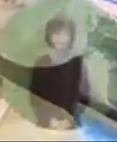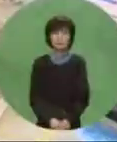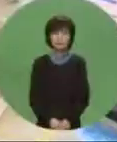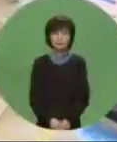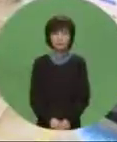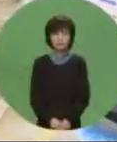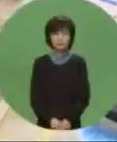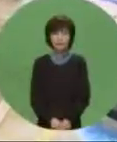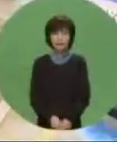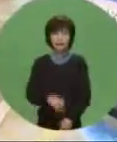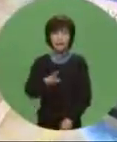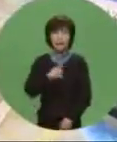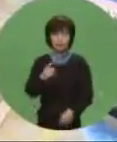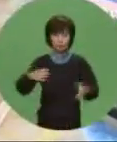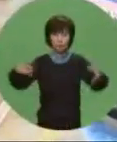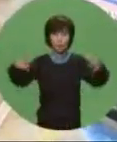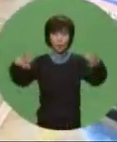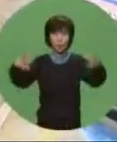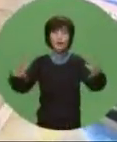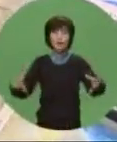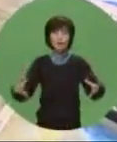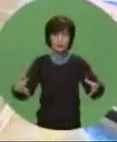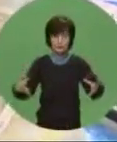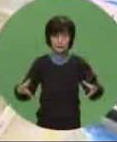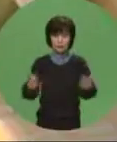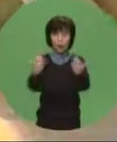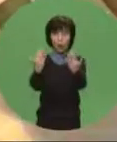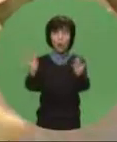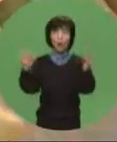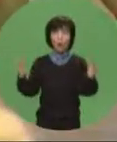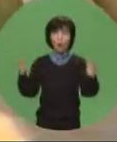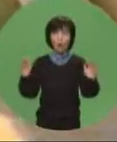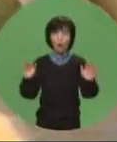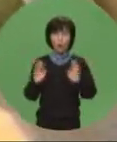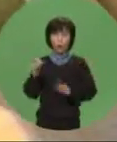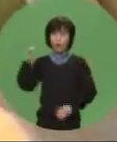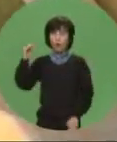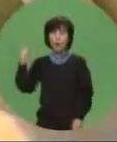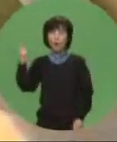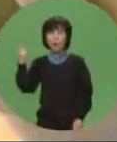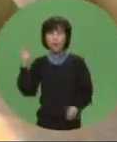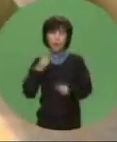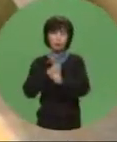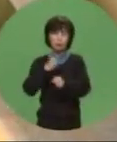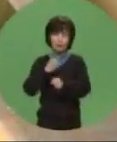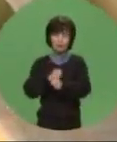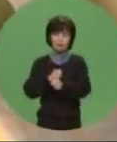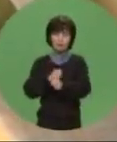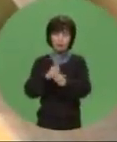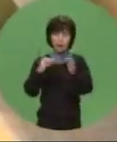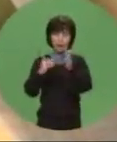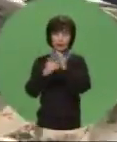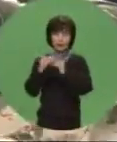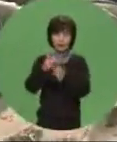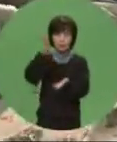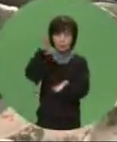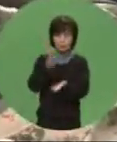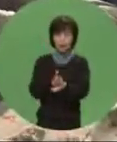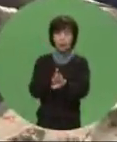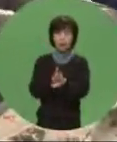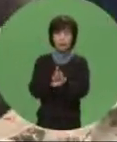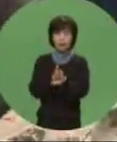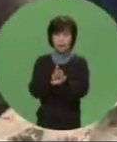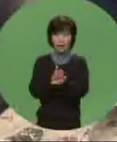まず植木鉢に巻きつけるコモ作りからスタートです。割った竹をロープで固定し